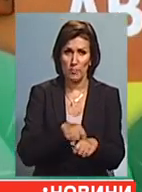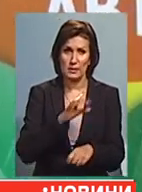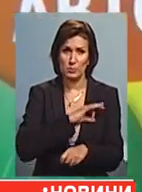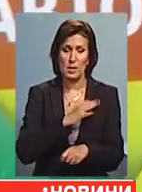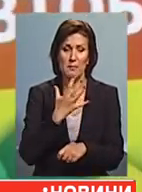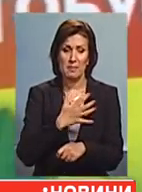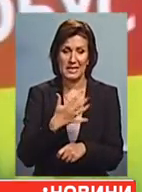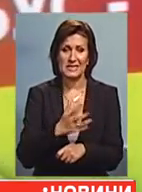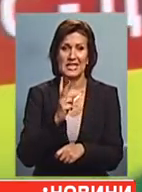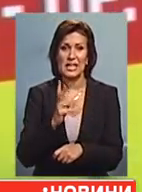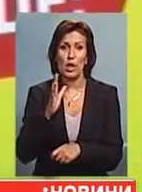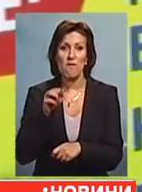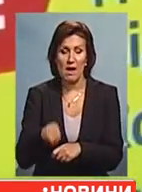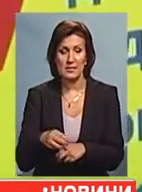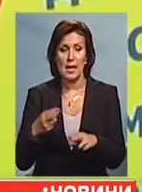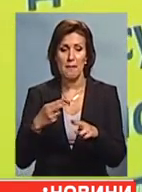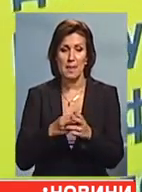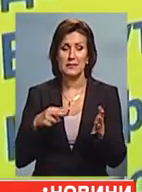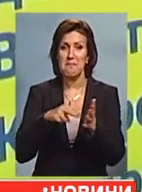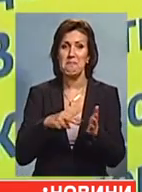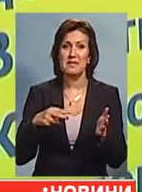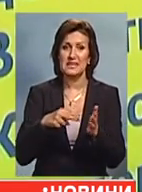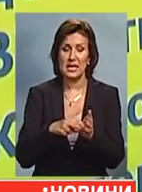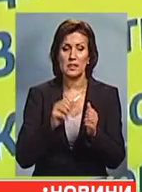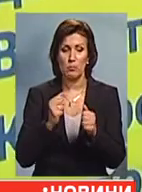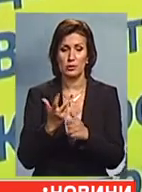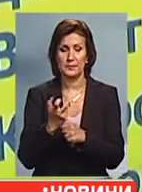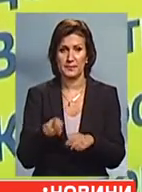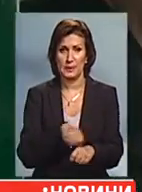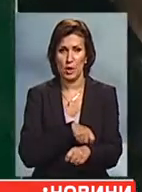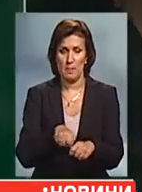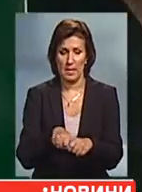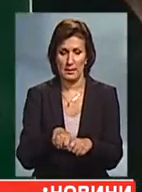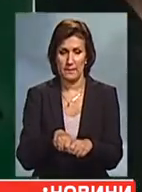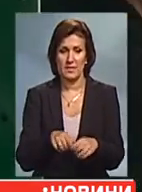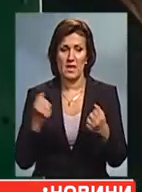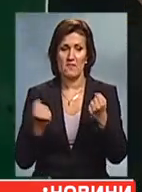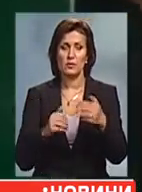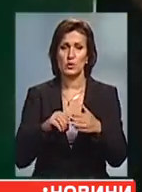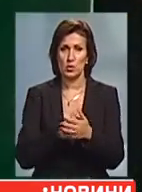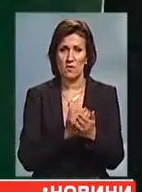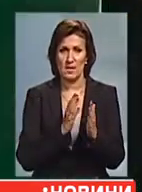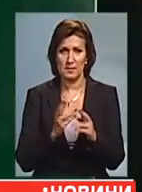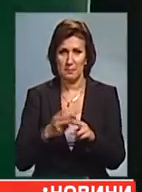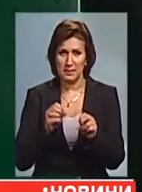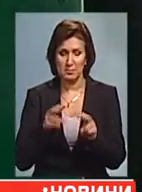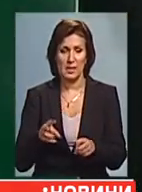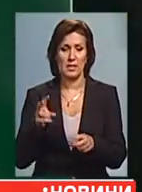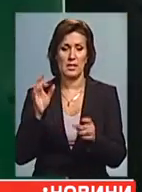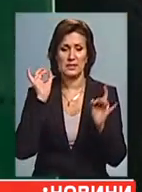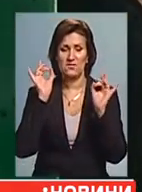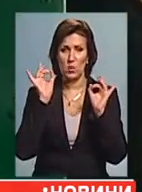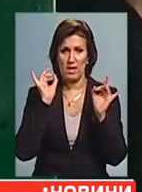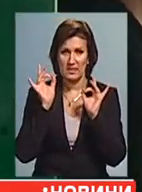споживає 50 кіловатів, без підзарядки може їхати до 300 кілометрів. В автобусі нова система безпеки зі